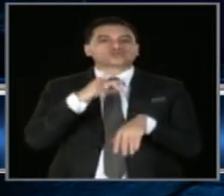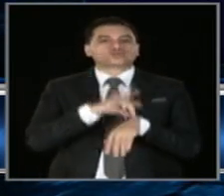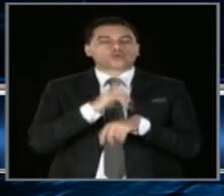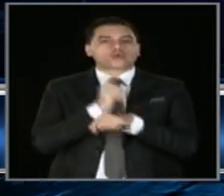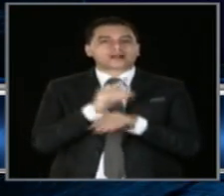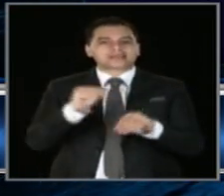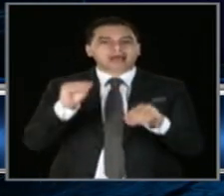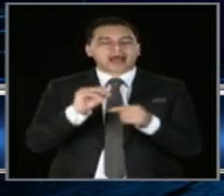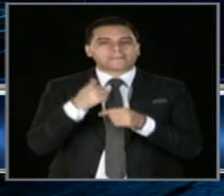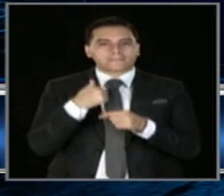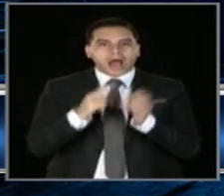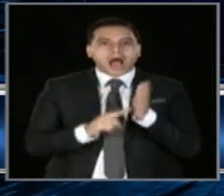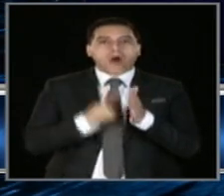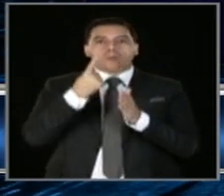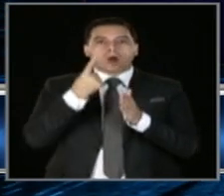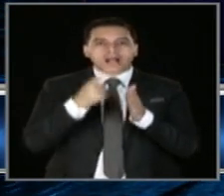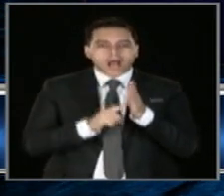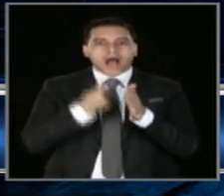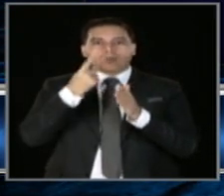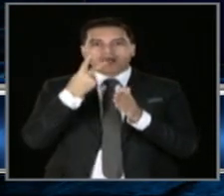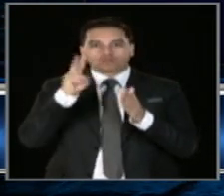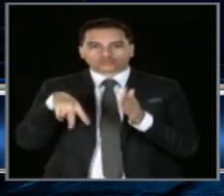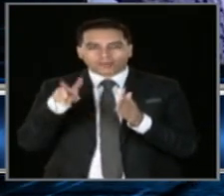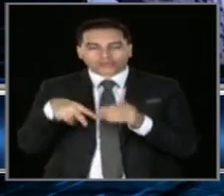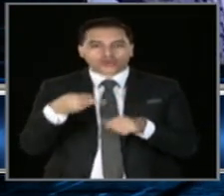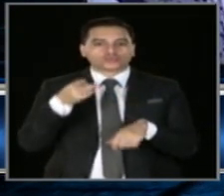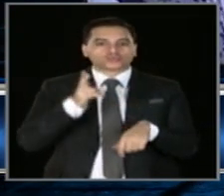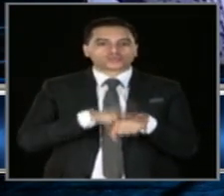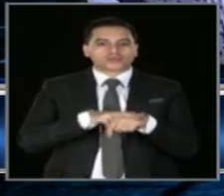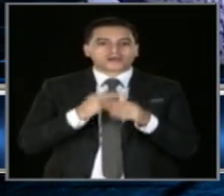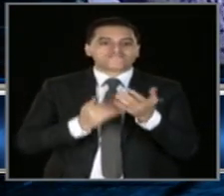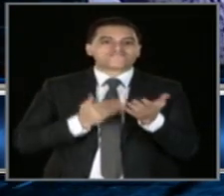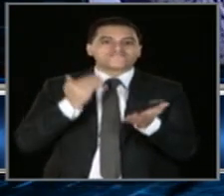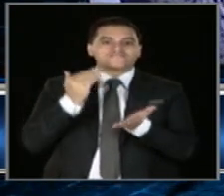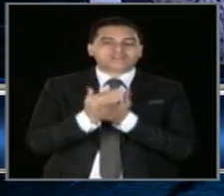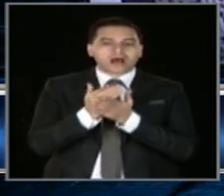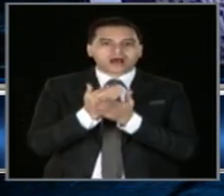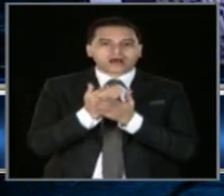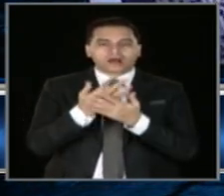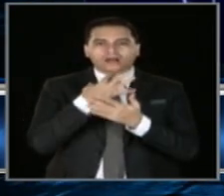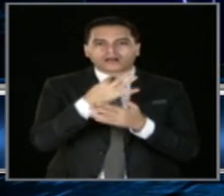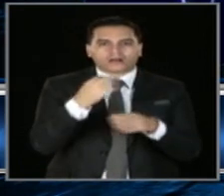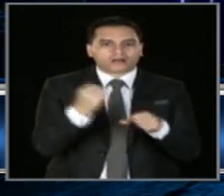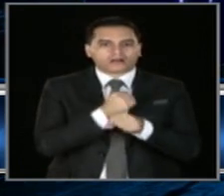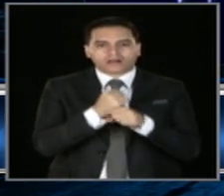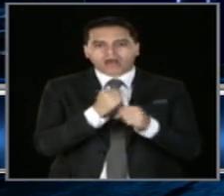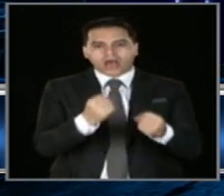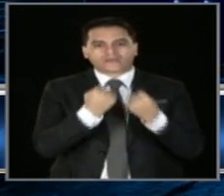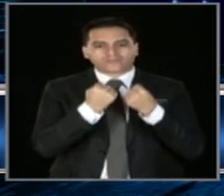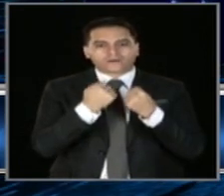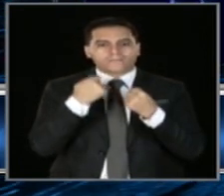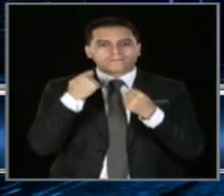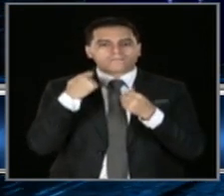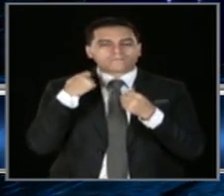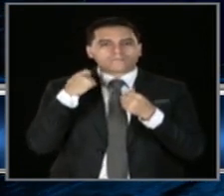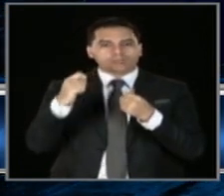انا حصلت على المركز الاول على قسم الاعلام 2018. ما حصلش نصيب ان انا اتعين للأسف، يعني لظروف ادارية خاصة